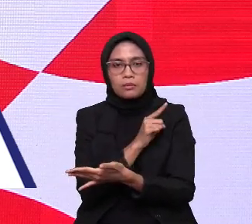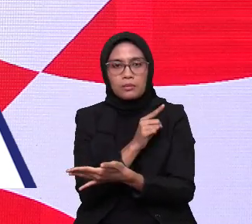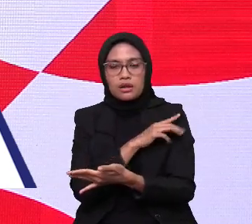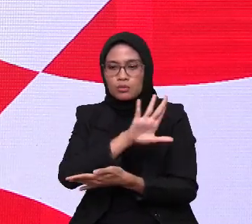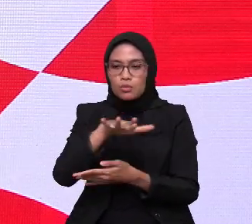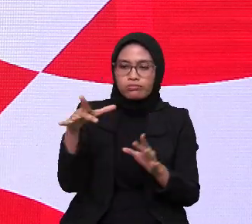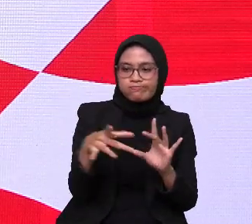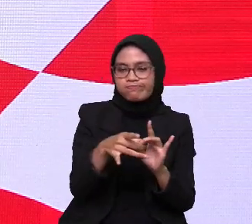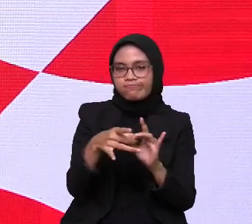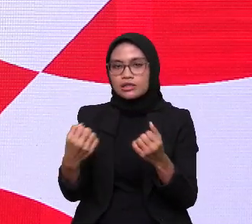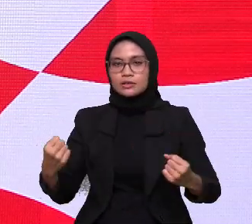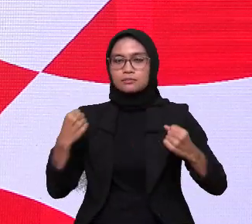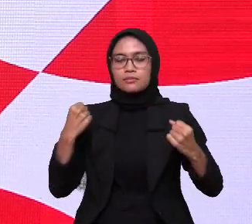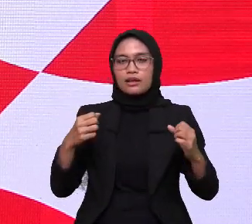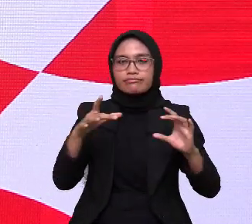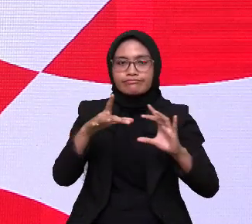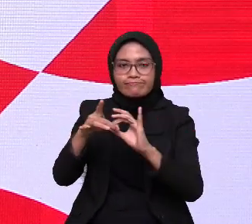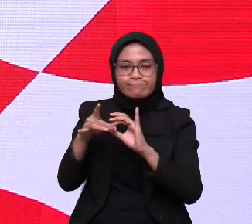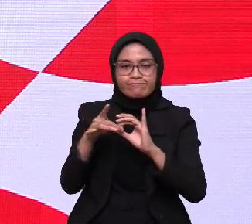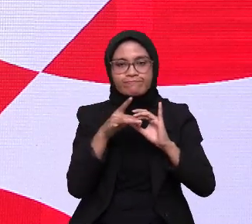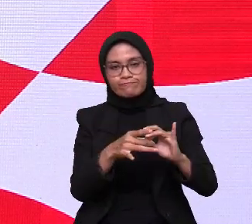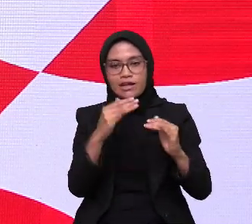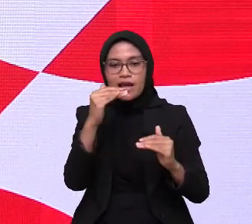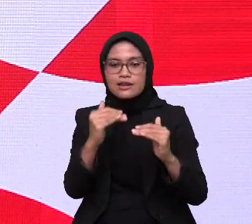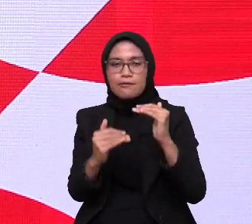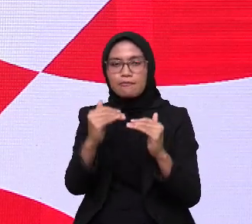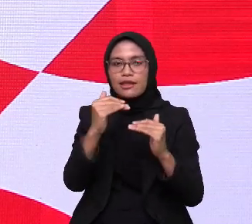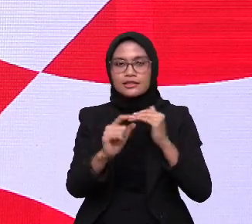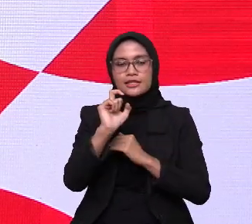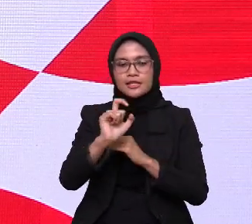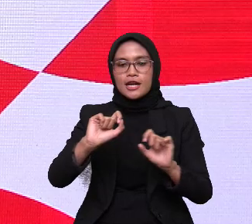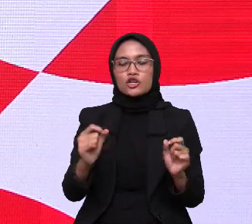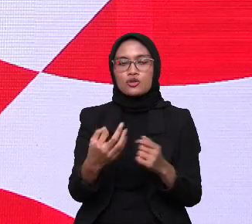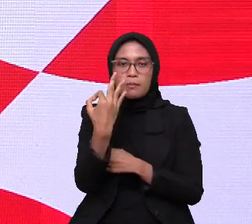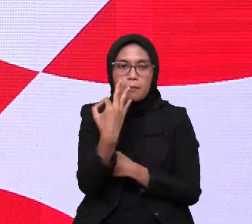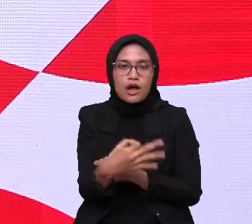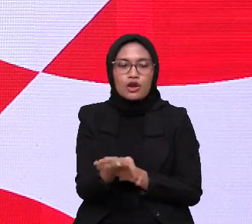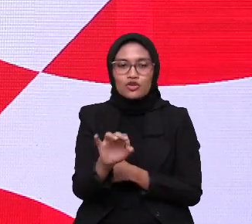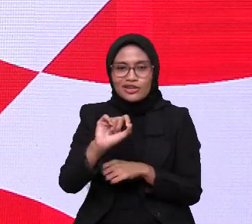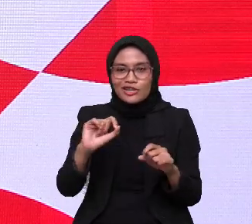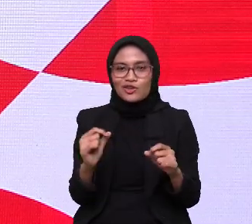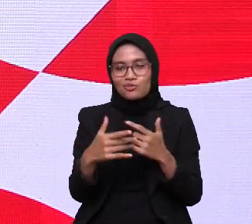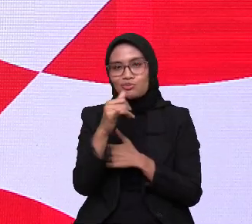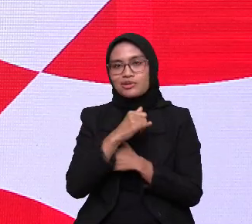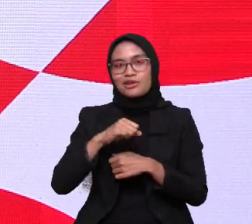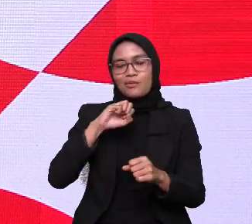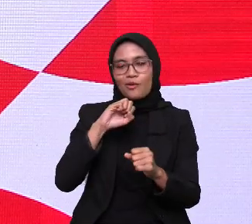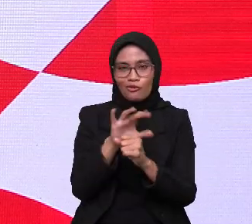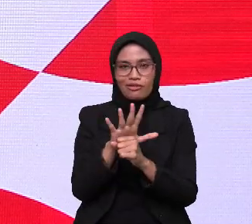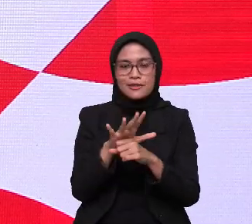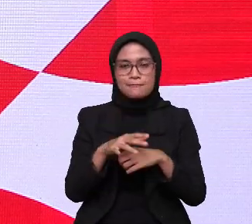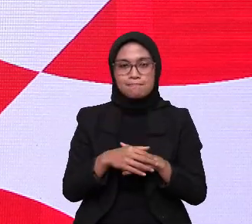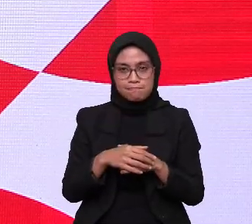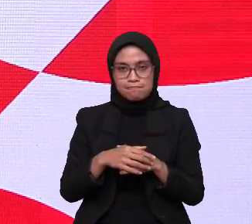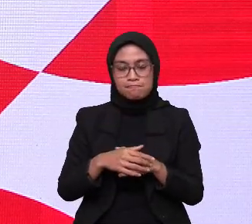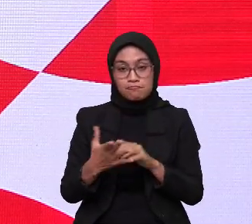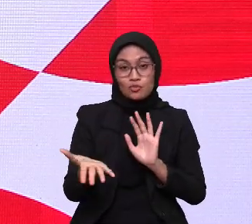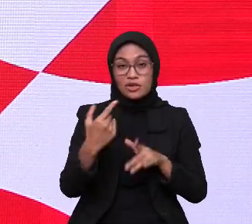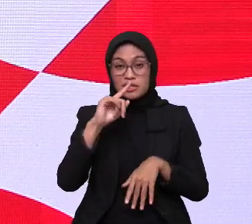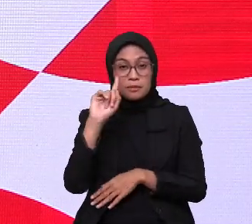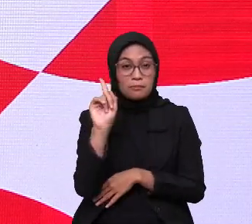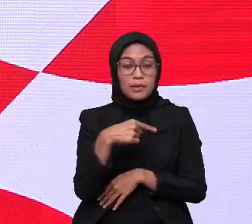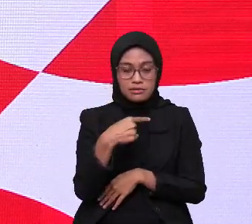gotong-royong dalam beradaptasi Kebiasaan Baru hidup berdampingan dengan coffe 19 pulih lebih cepat